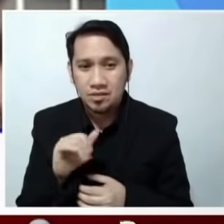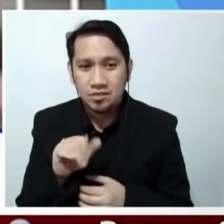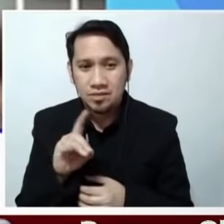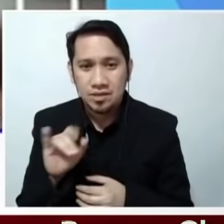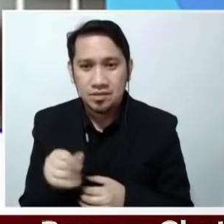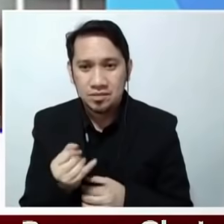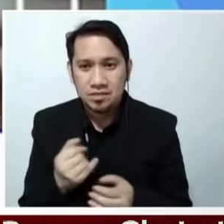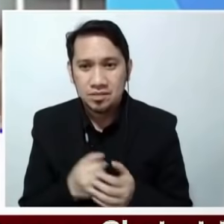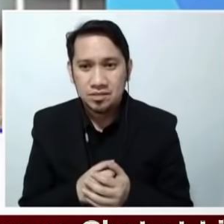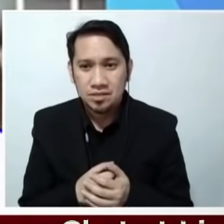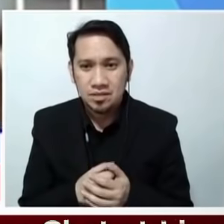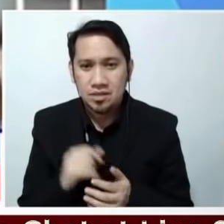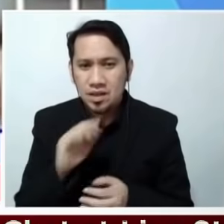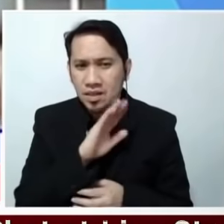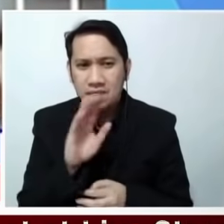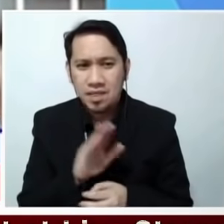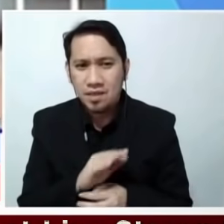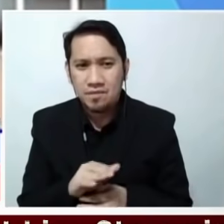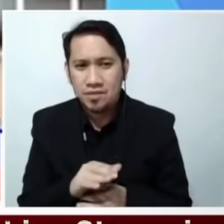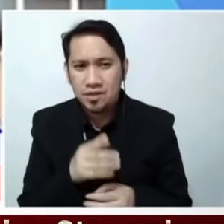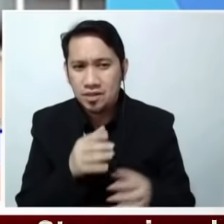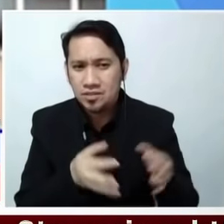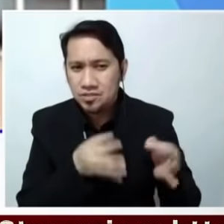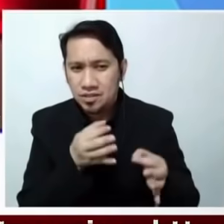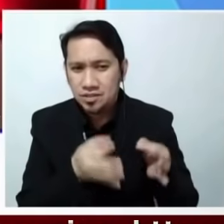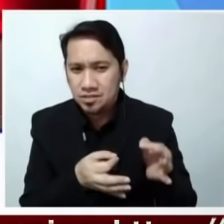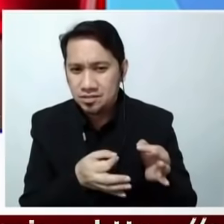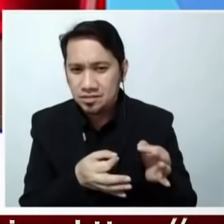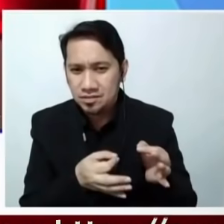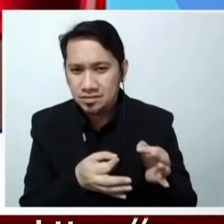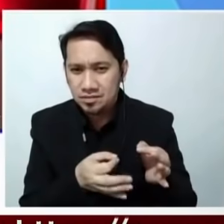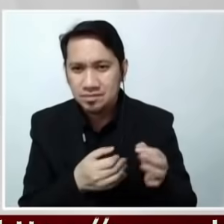adjective eh. Uh-huh. Never underestimate.